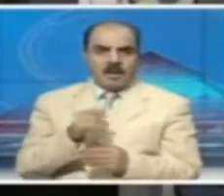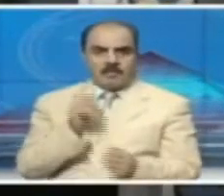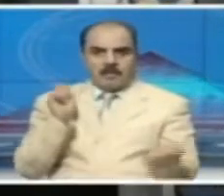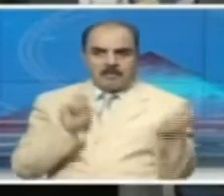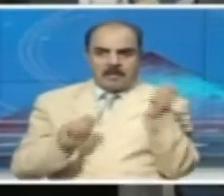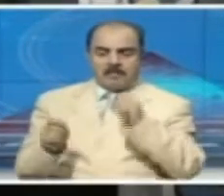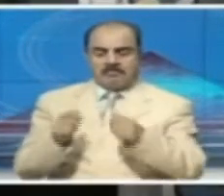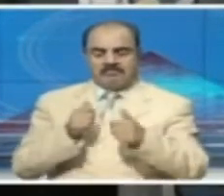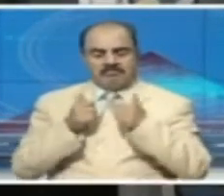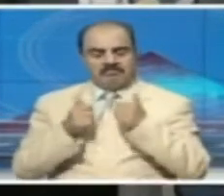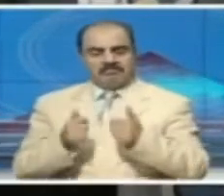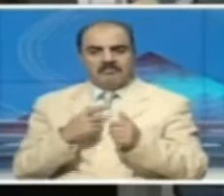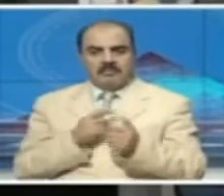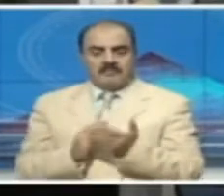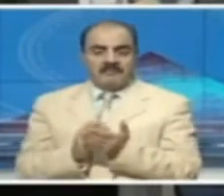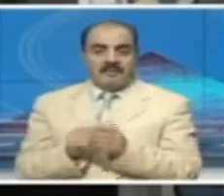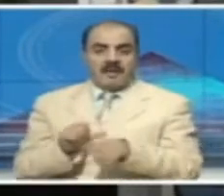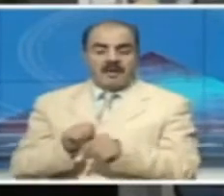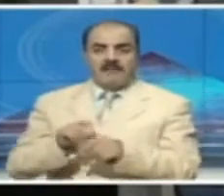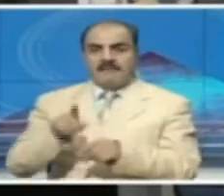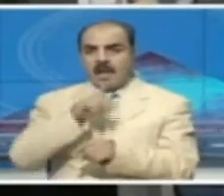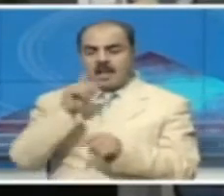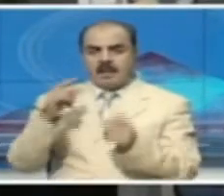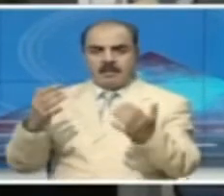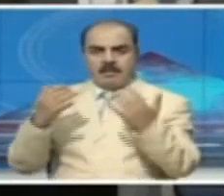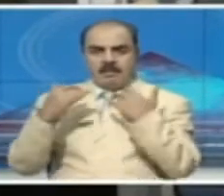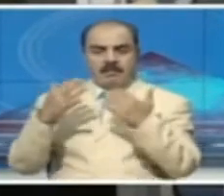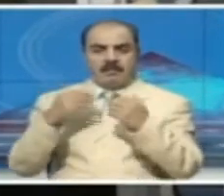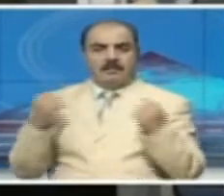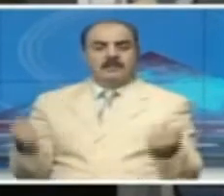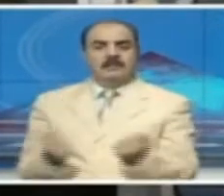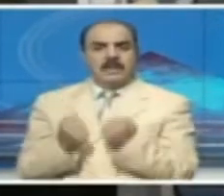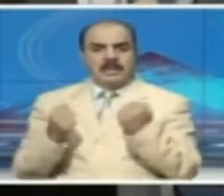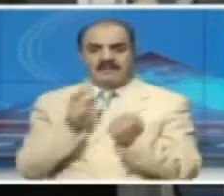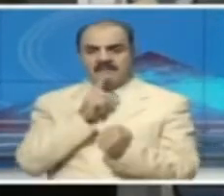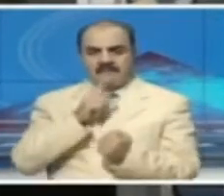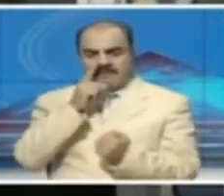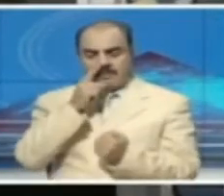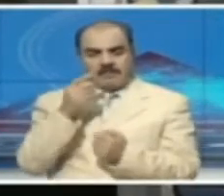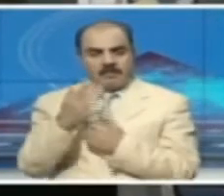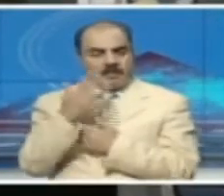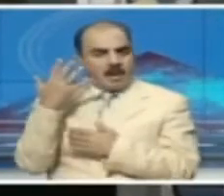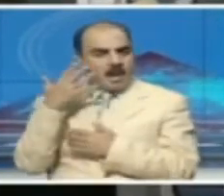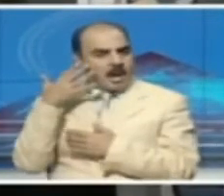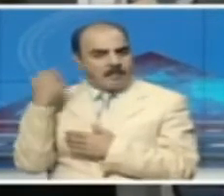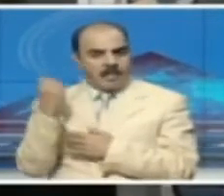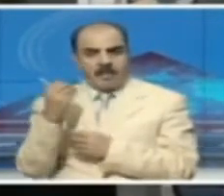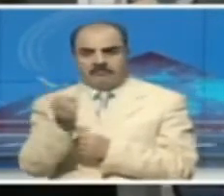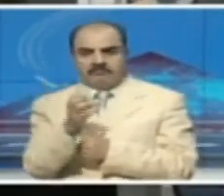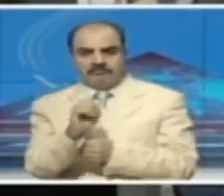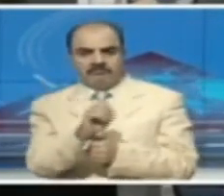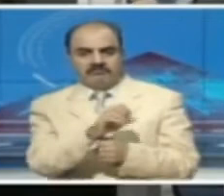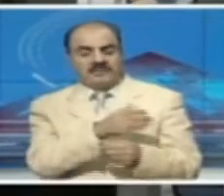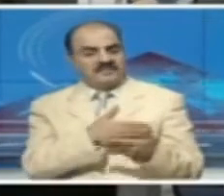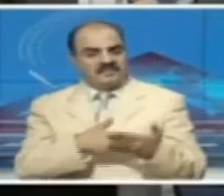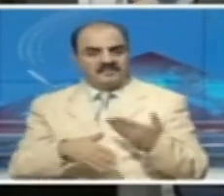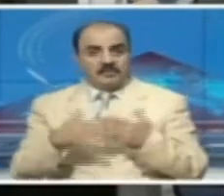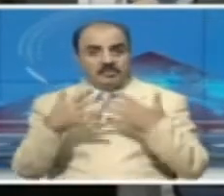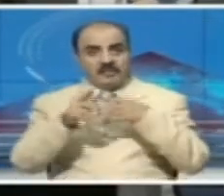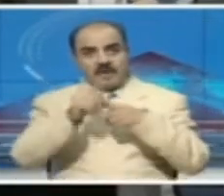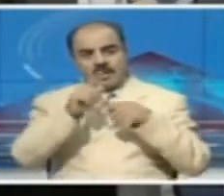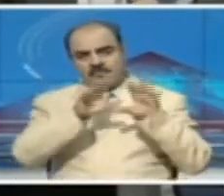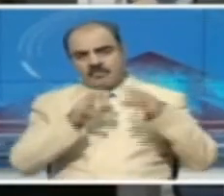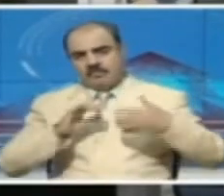العربية للتصنيع كي تكون مركزا دوليا للتدريب المهني والاستشارات الفنية. يتم هذا بالتعاون مع كبرى